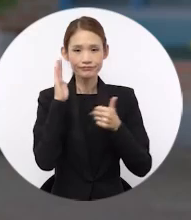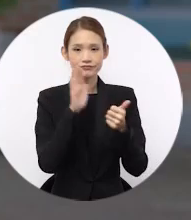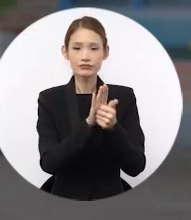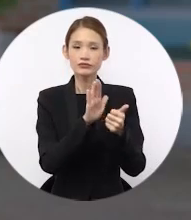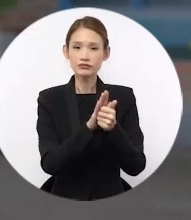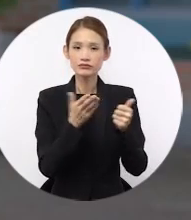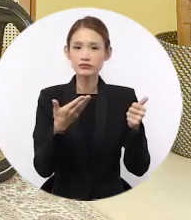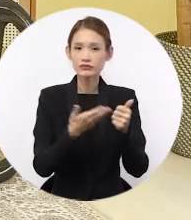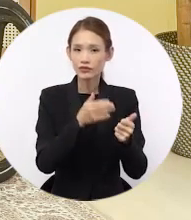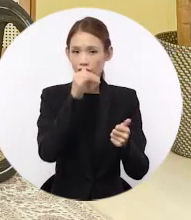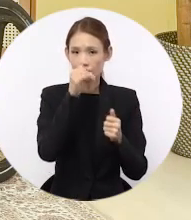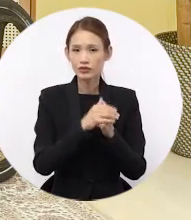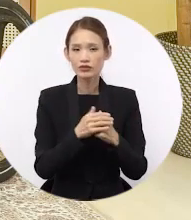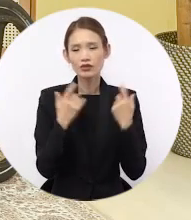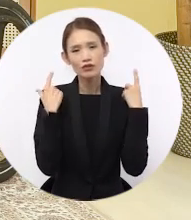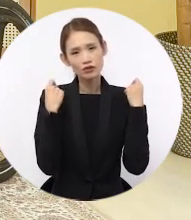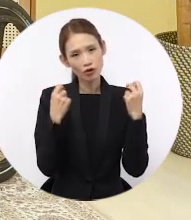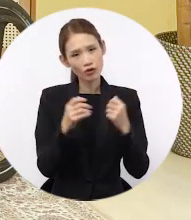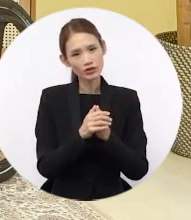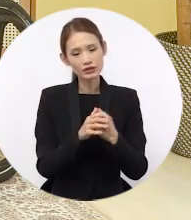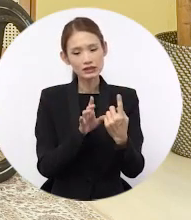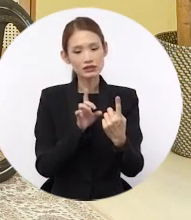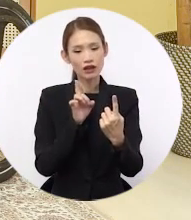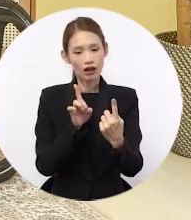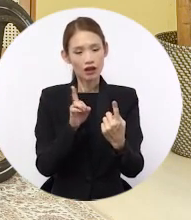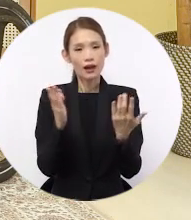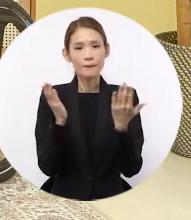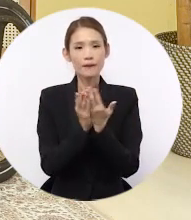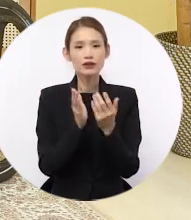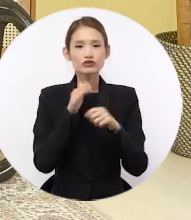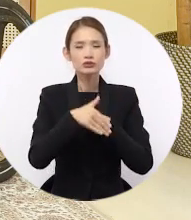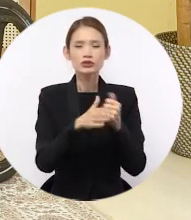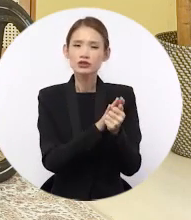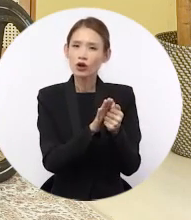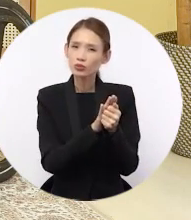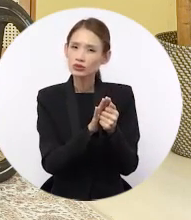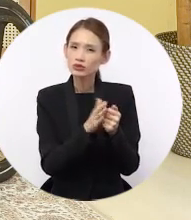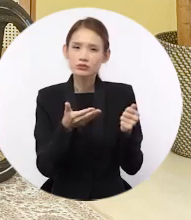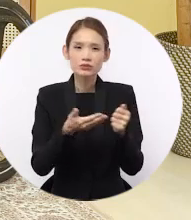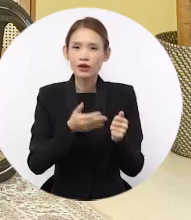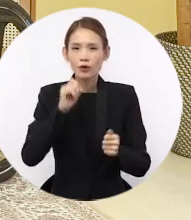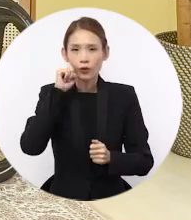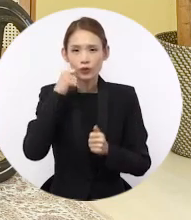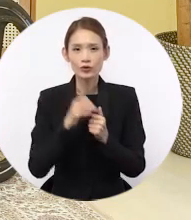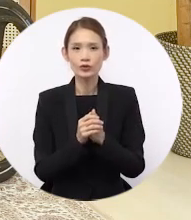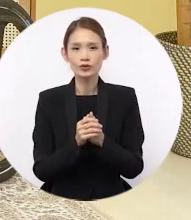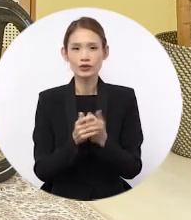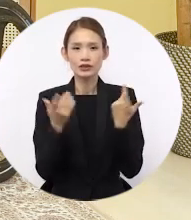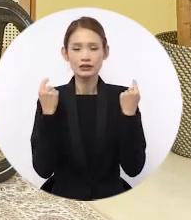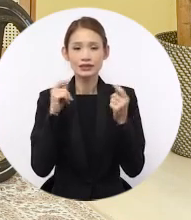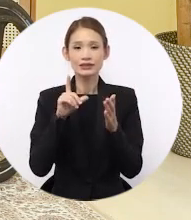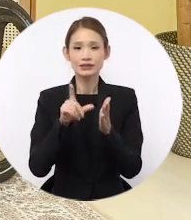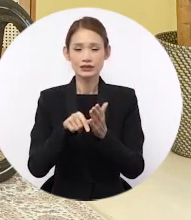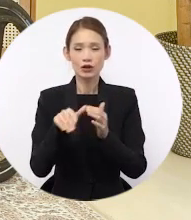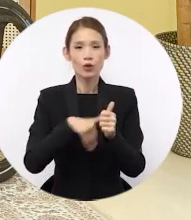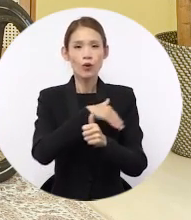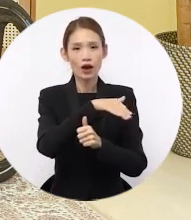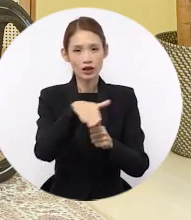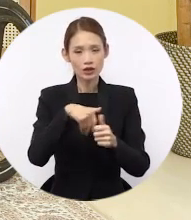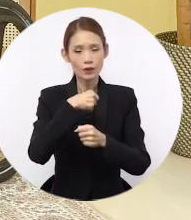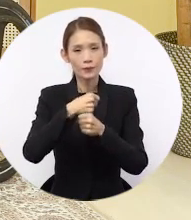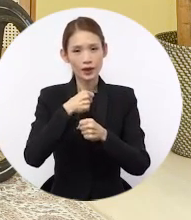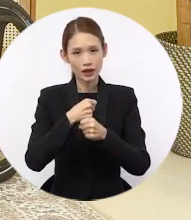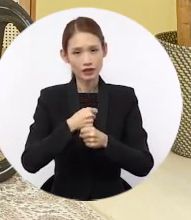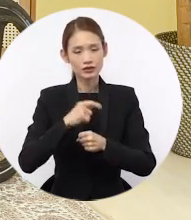학생들을 지원하고 있어요. 근데 아직까지는 사실 1대1 맞춤형 서비스까지는 이게 가능하지가 않고 그렇게 됐을 때 그런 환경들이